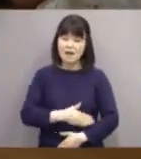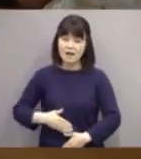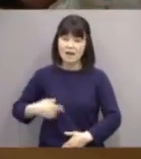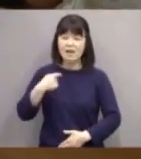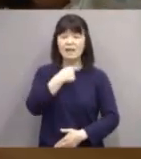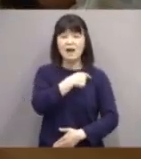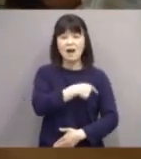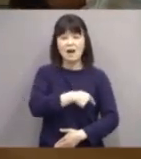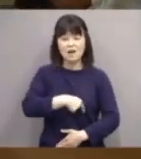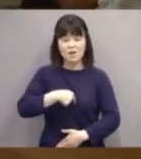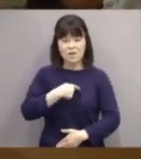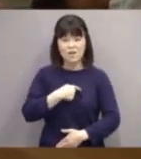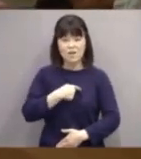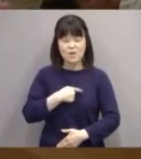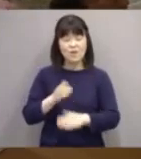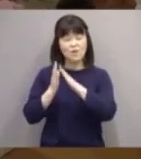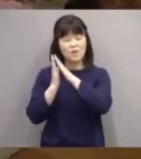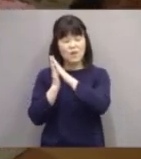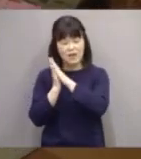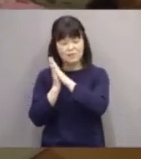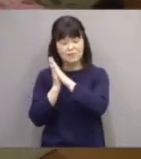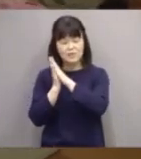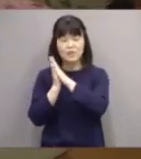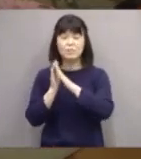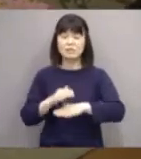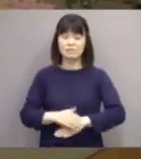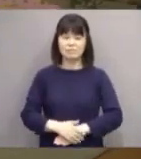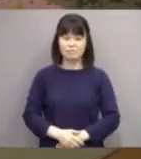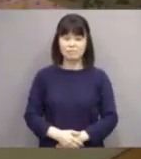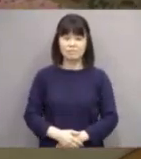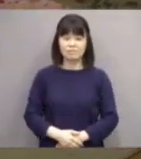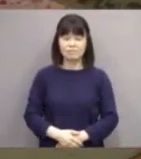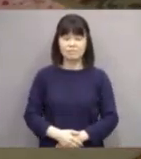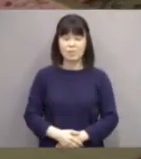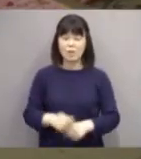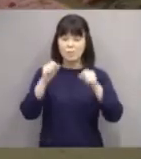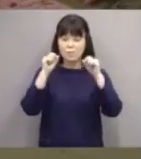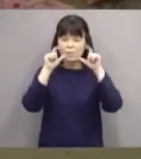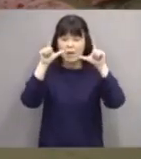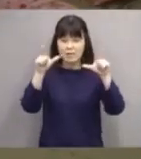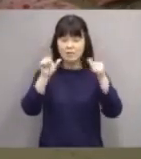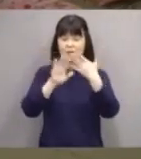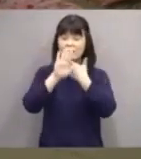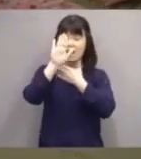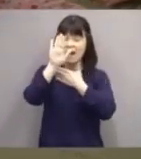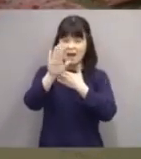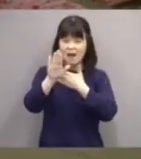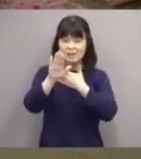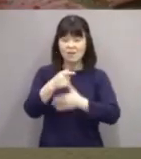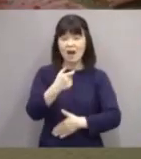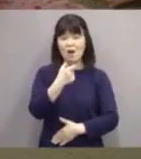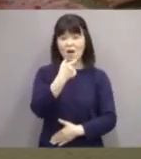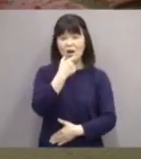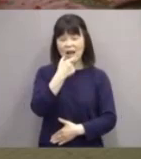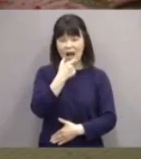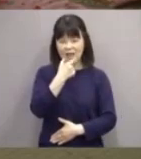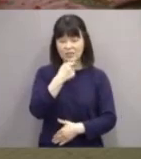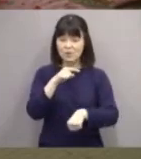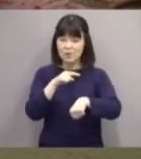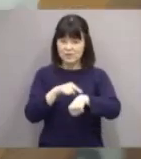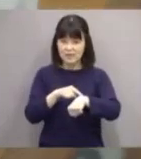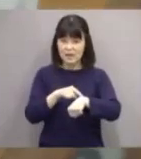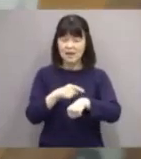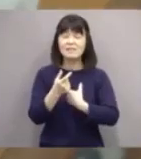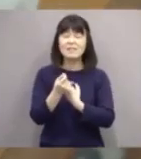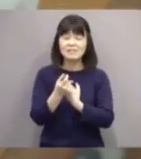りするようにしています。はい、 お昼寝から目が覚めるとおやつタイムですね。 はい、そうですね、